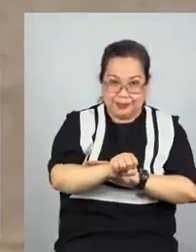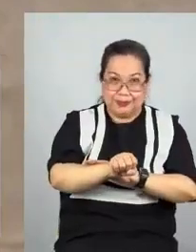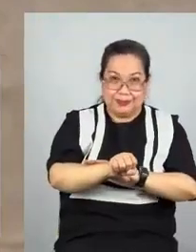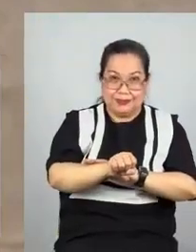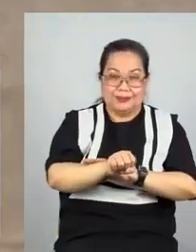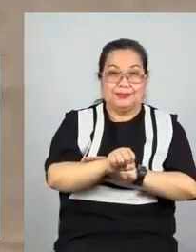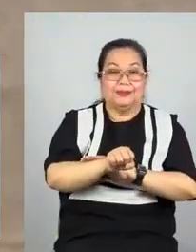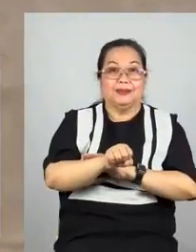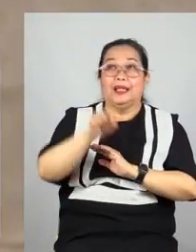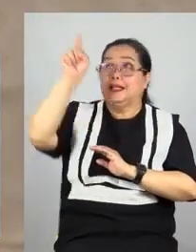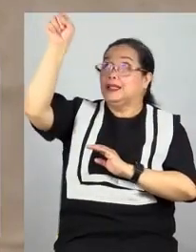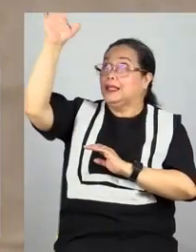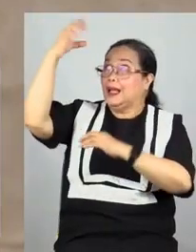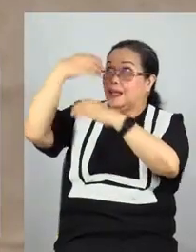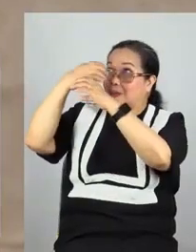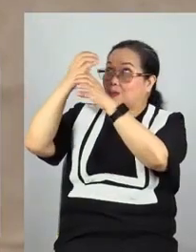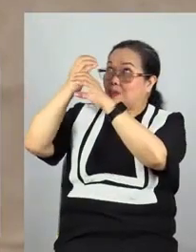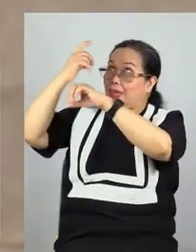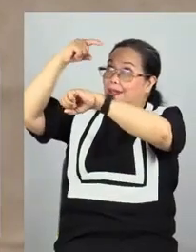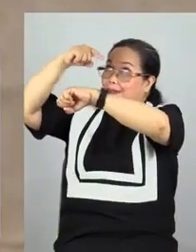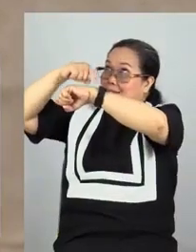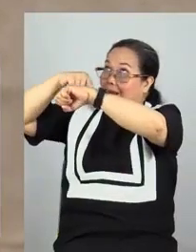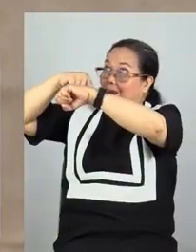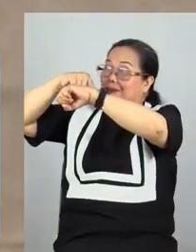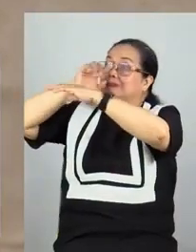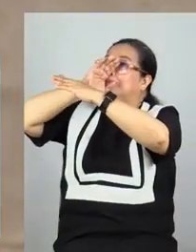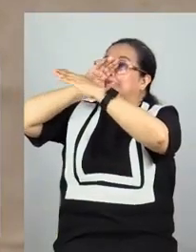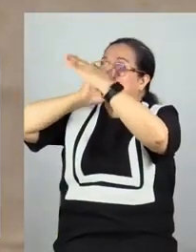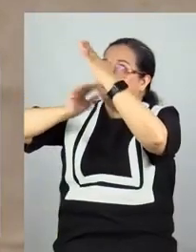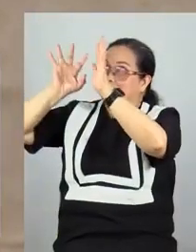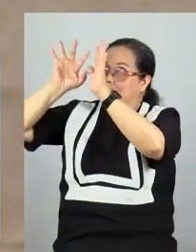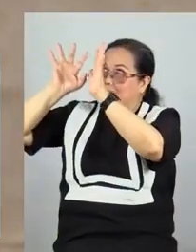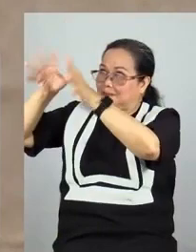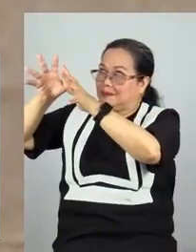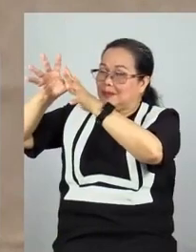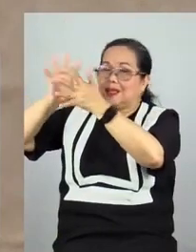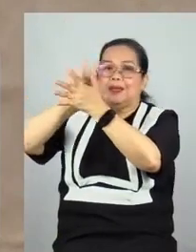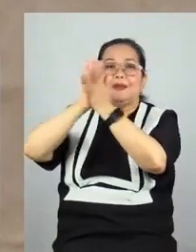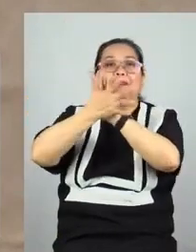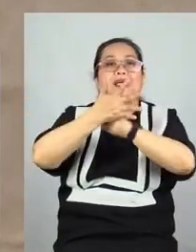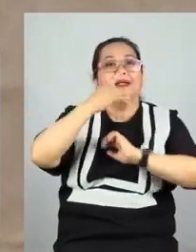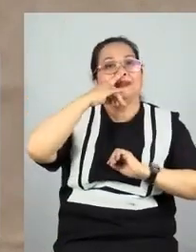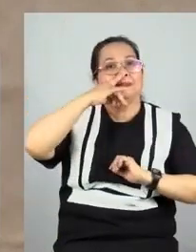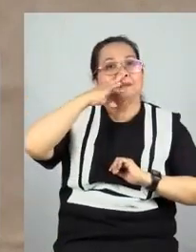naglikha ng oras ay